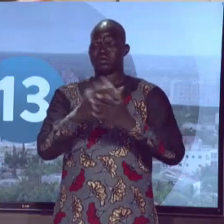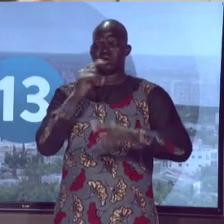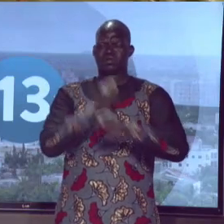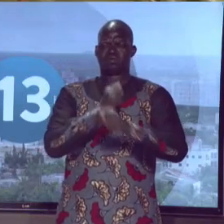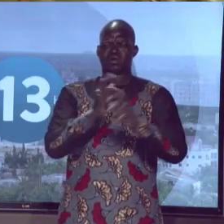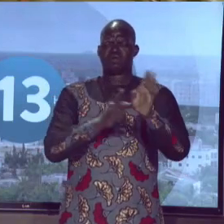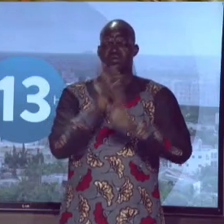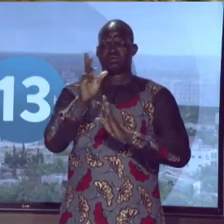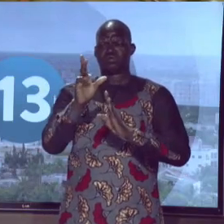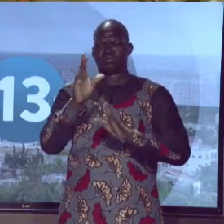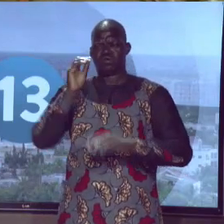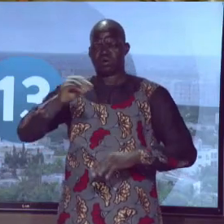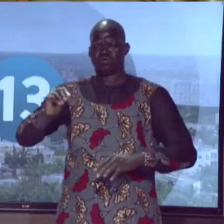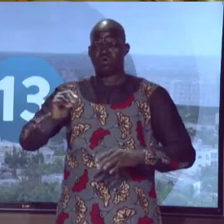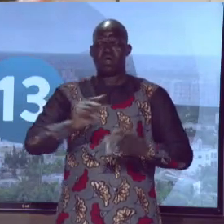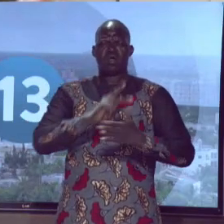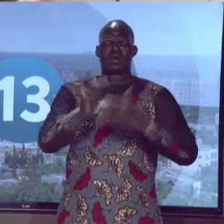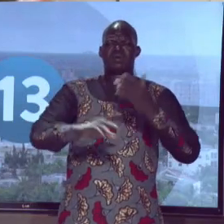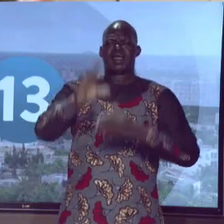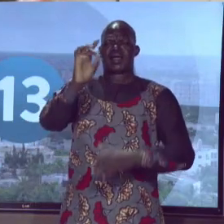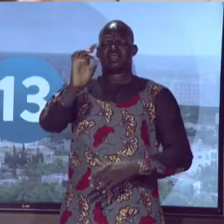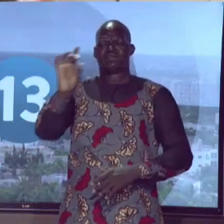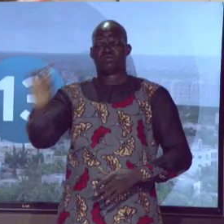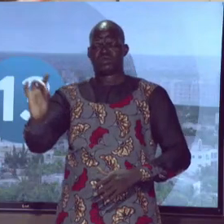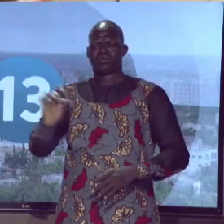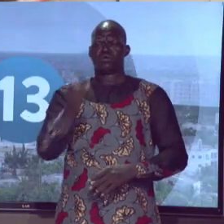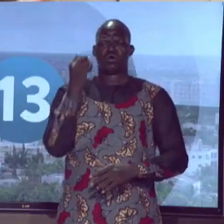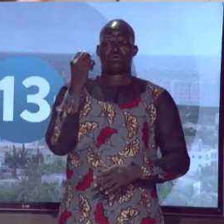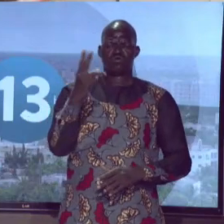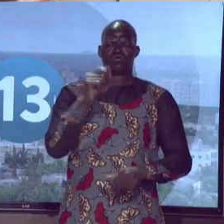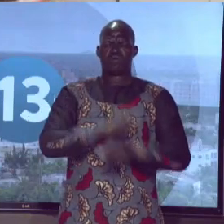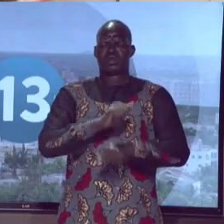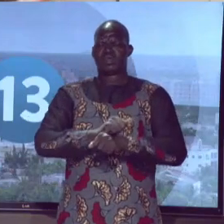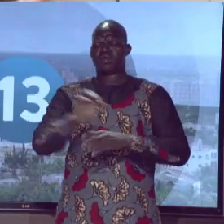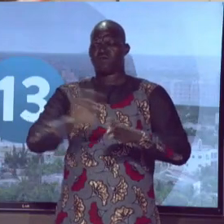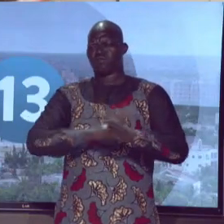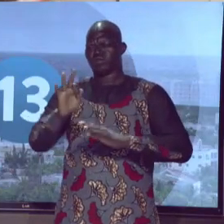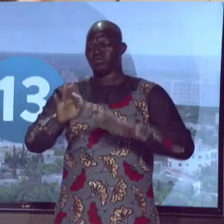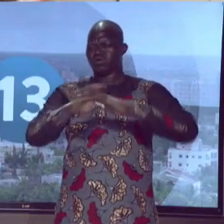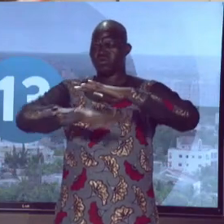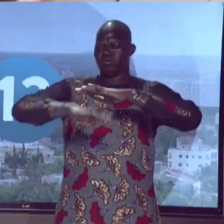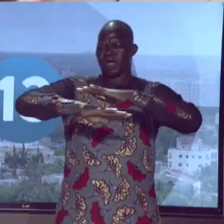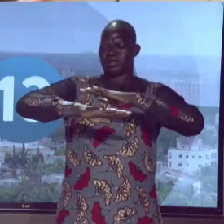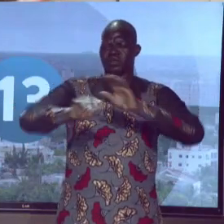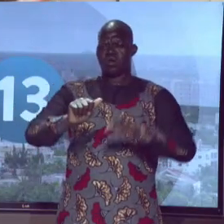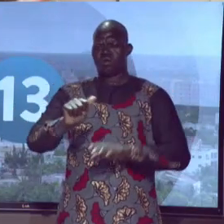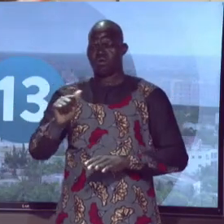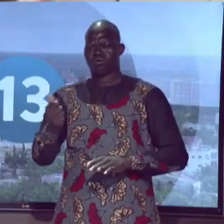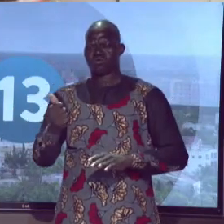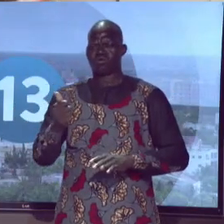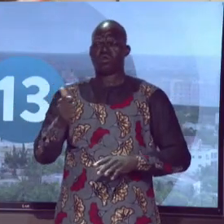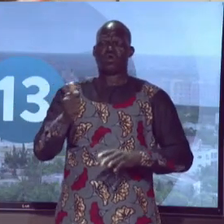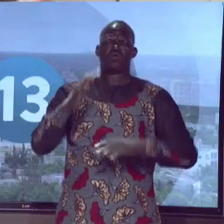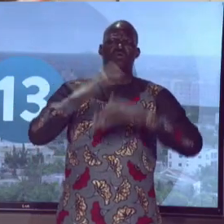Ouagadougou. Et parmi les 88, nous avons 12 métiers en formation initiale qui sont entre autres le